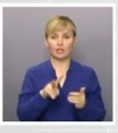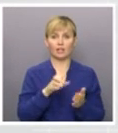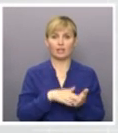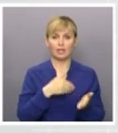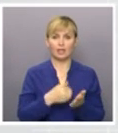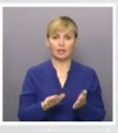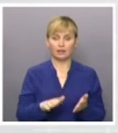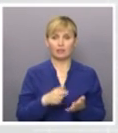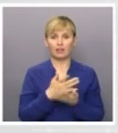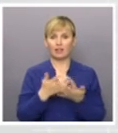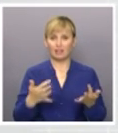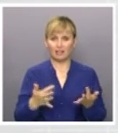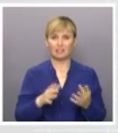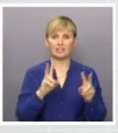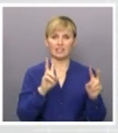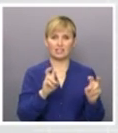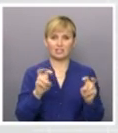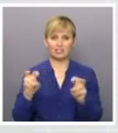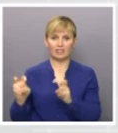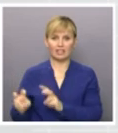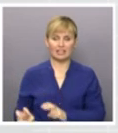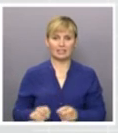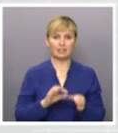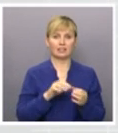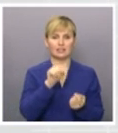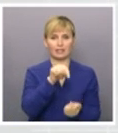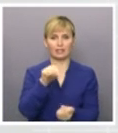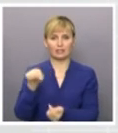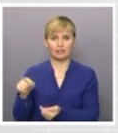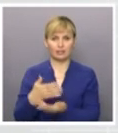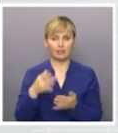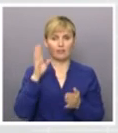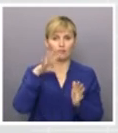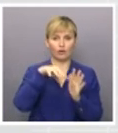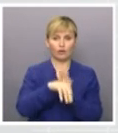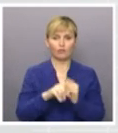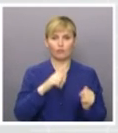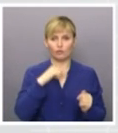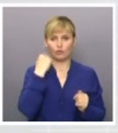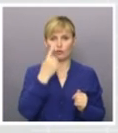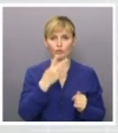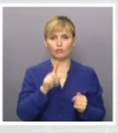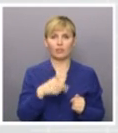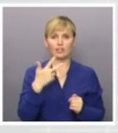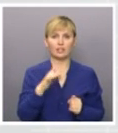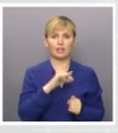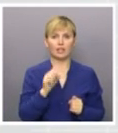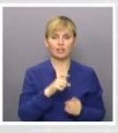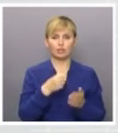основе полиакрилатов и поливинилов, диспергированные и растворенные в водной среде, за год в 2,3 раза,